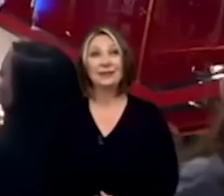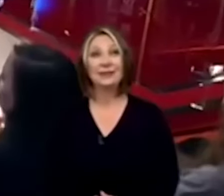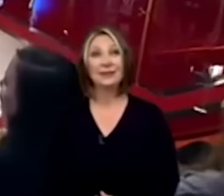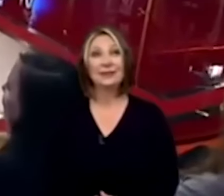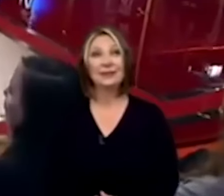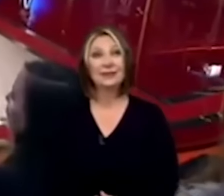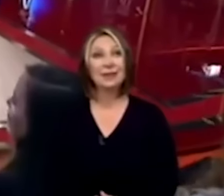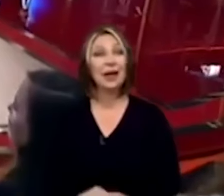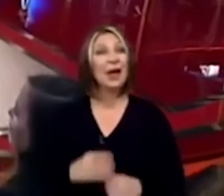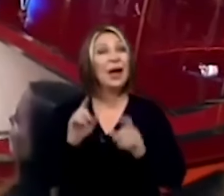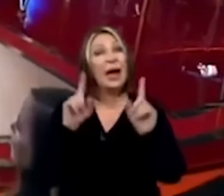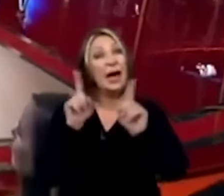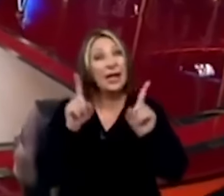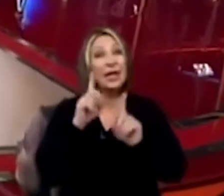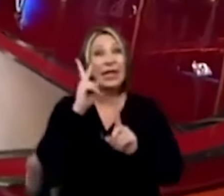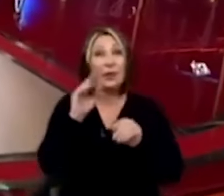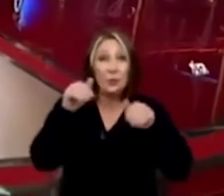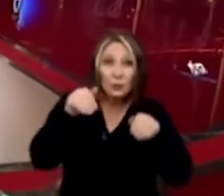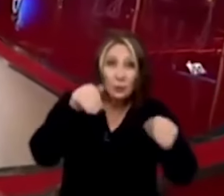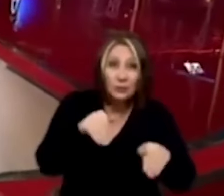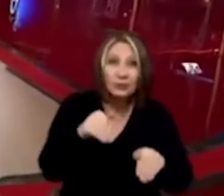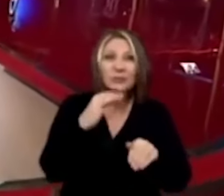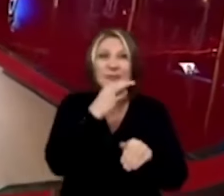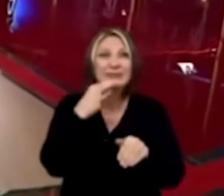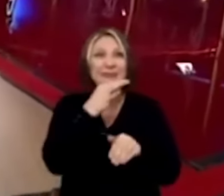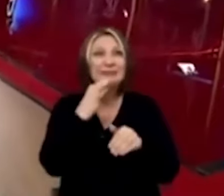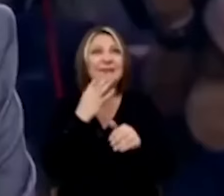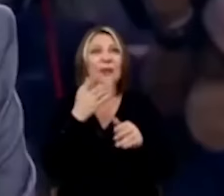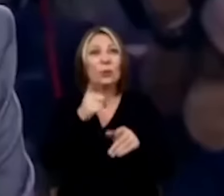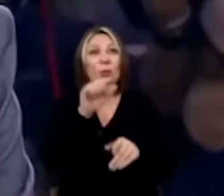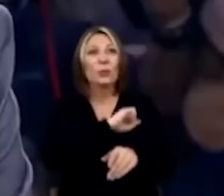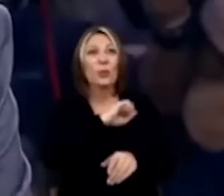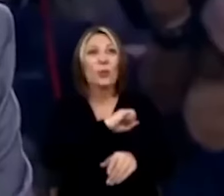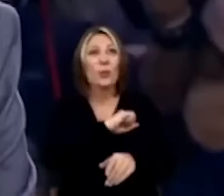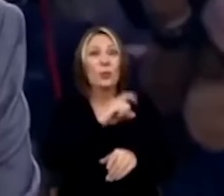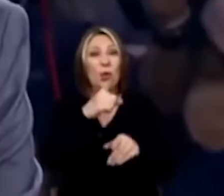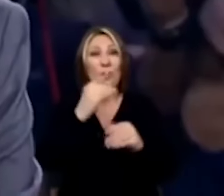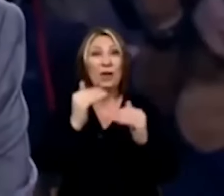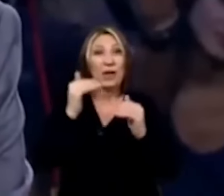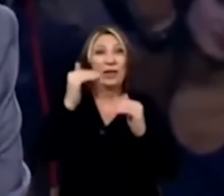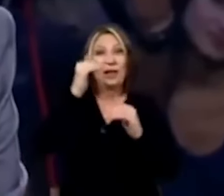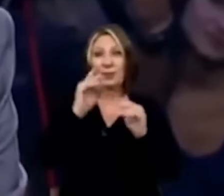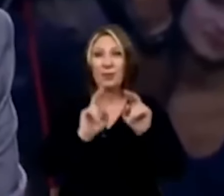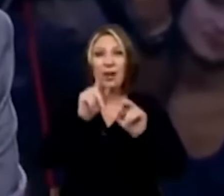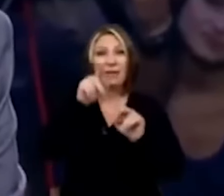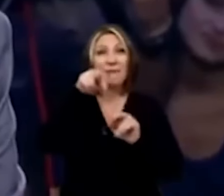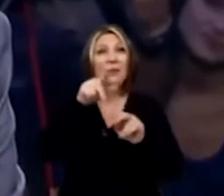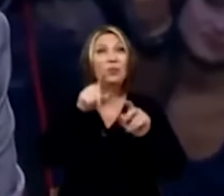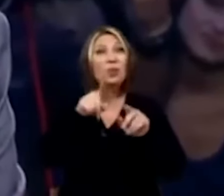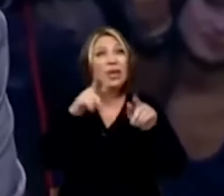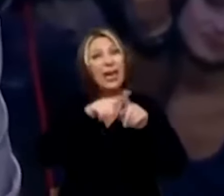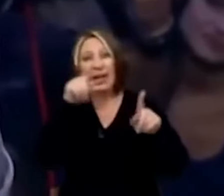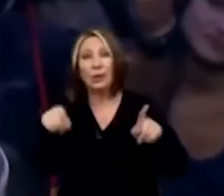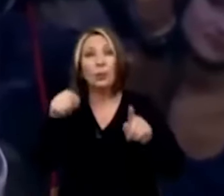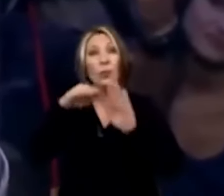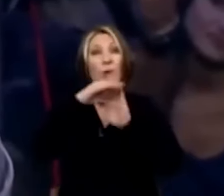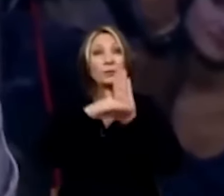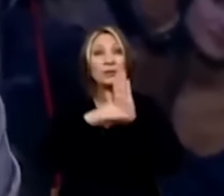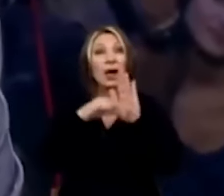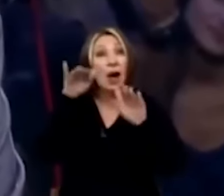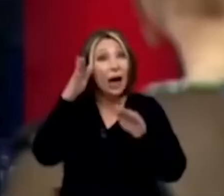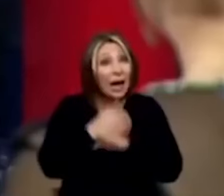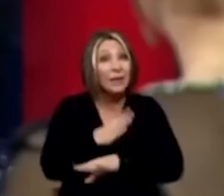evet. Ya hayır, iki kere düşme tehlikesi atlattın. İşte bu yüzden korkuyorum böyle bir kat kat dekor yapmayan. Bugüne kadar bizim programımızda